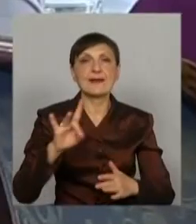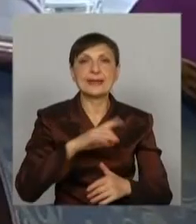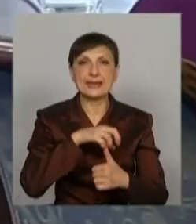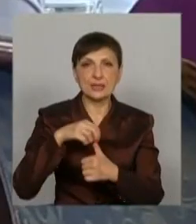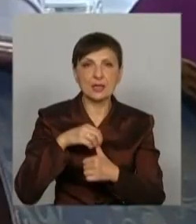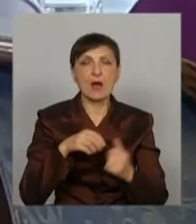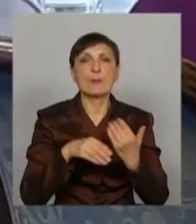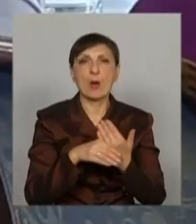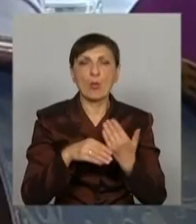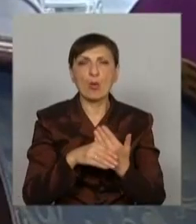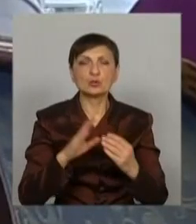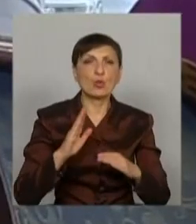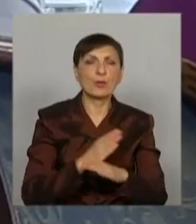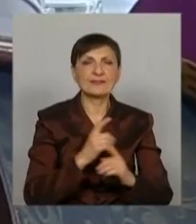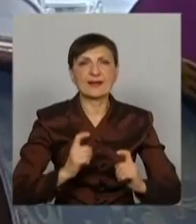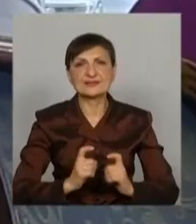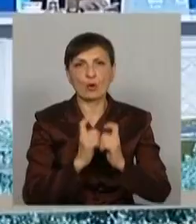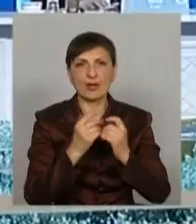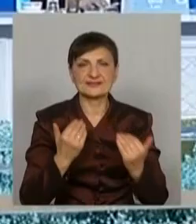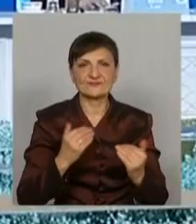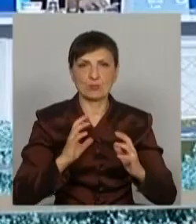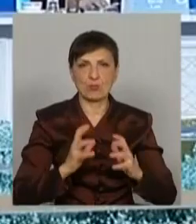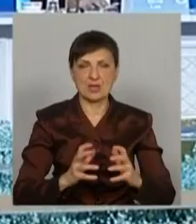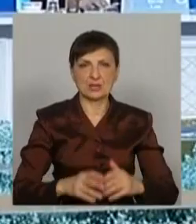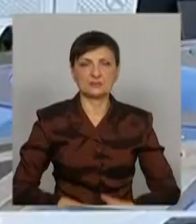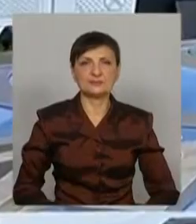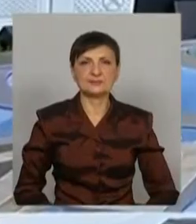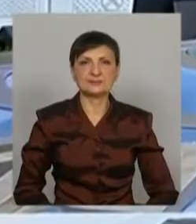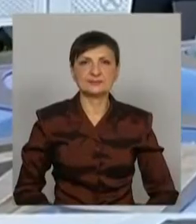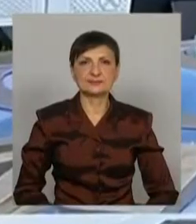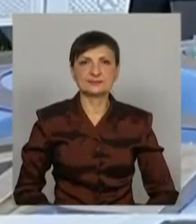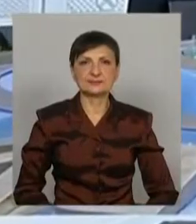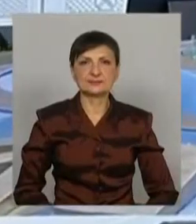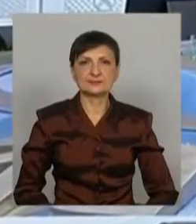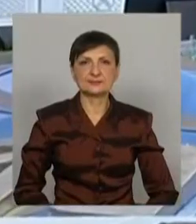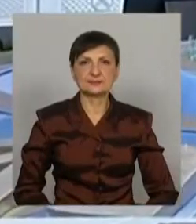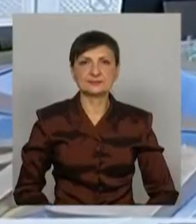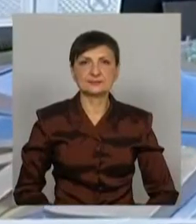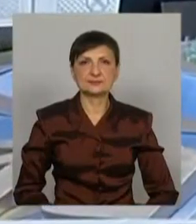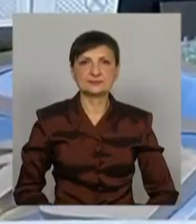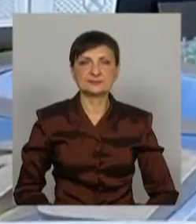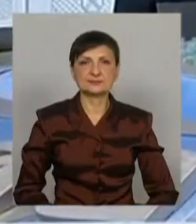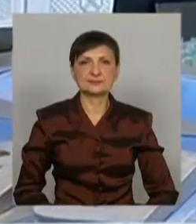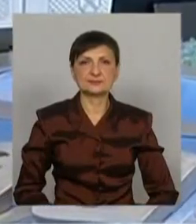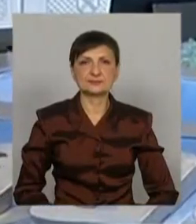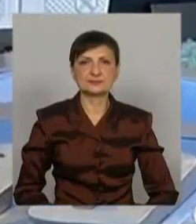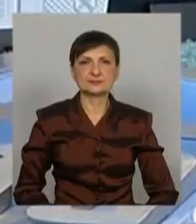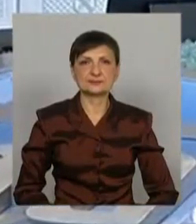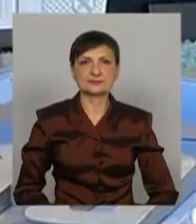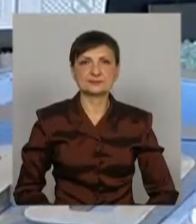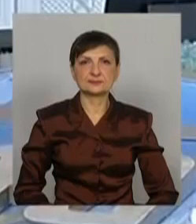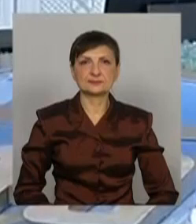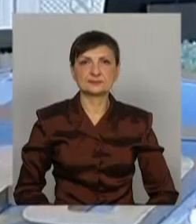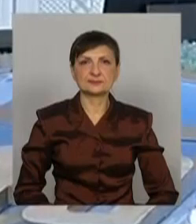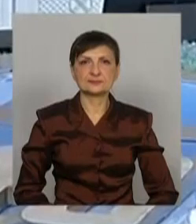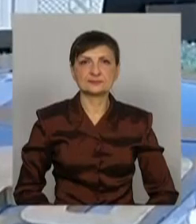разногласия современного мира детей all the declaration of bel adopted a d kong